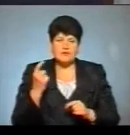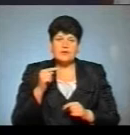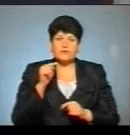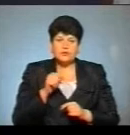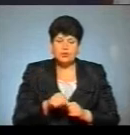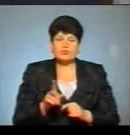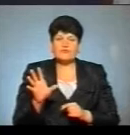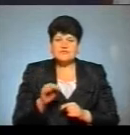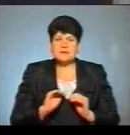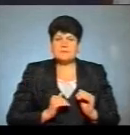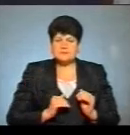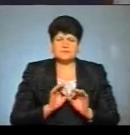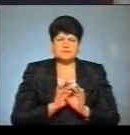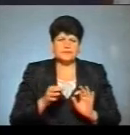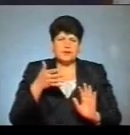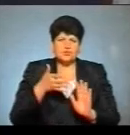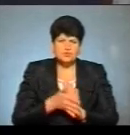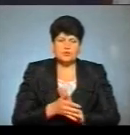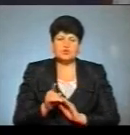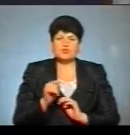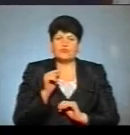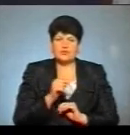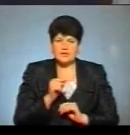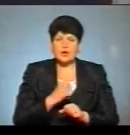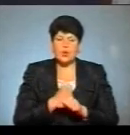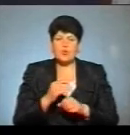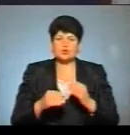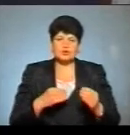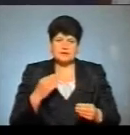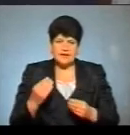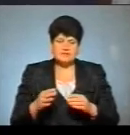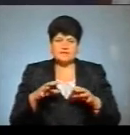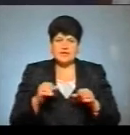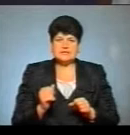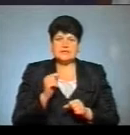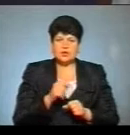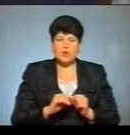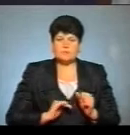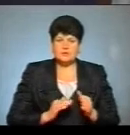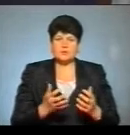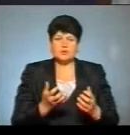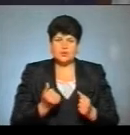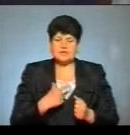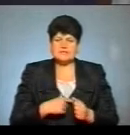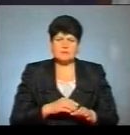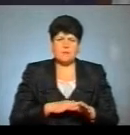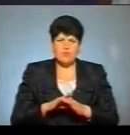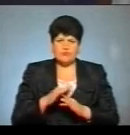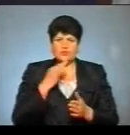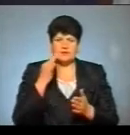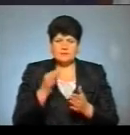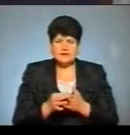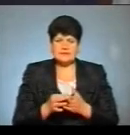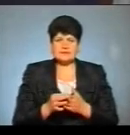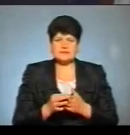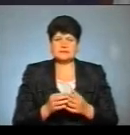всі підприємці чудово розуміють, що вони як роботодавці, як власники того чи іншого бізнесу, беруть на себе повну відповідальність за